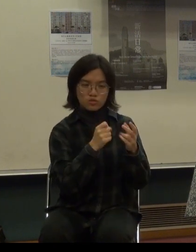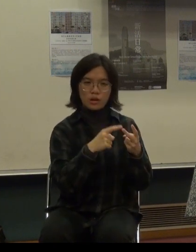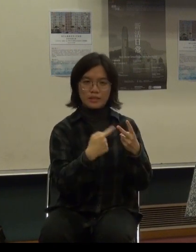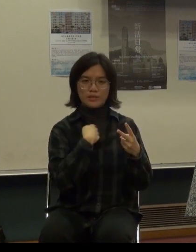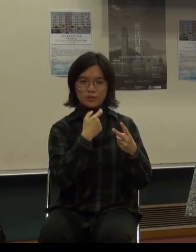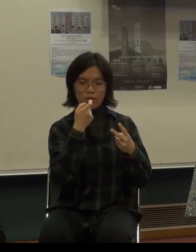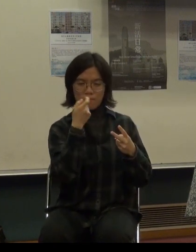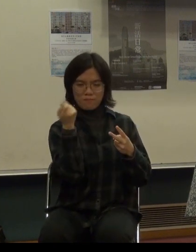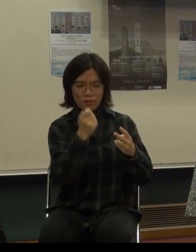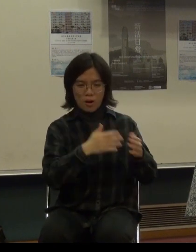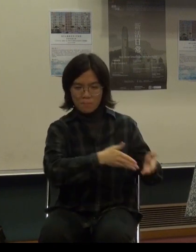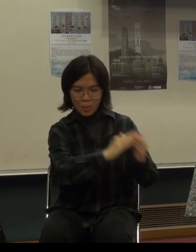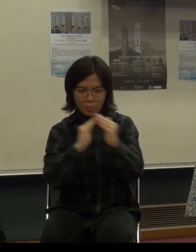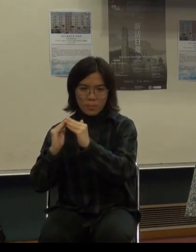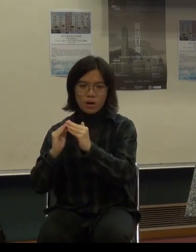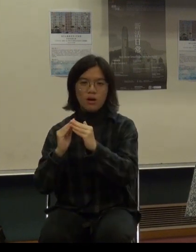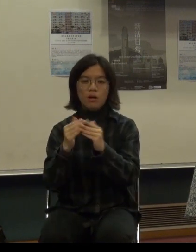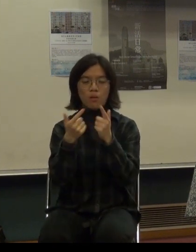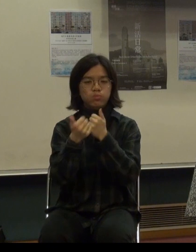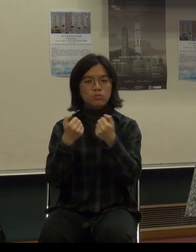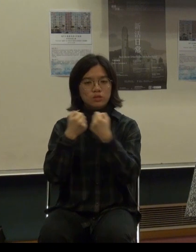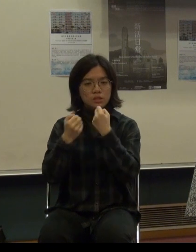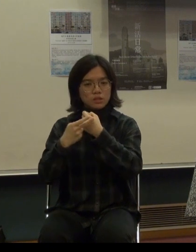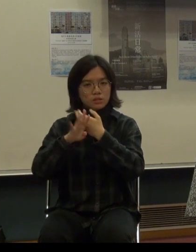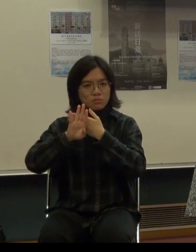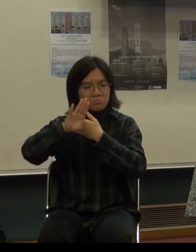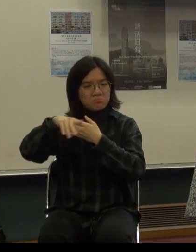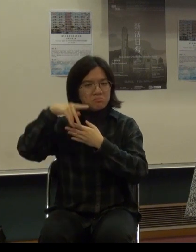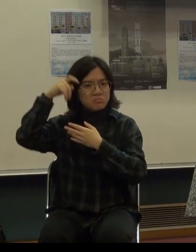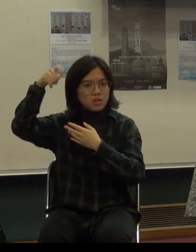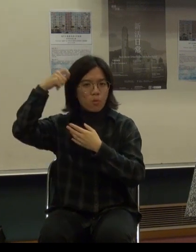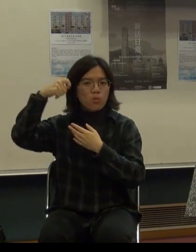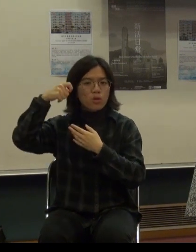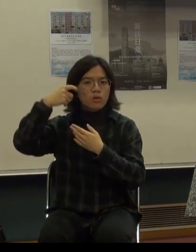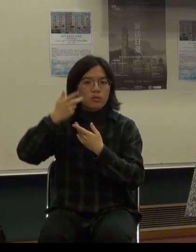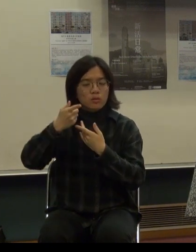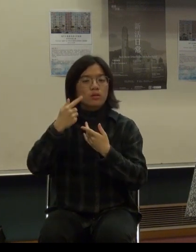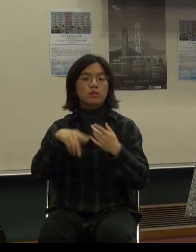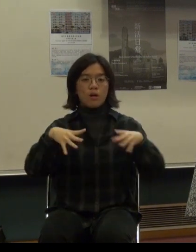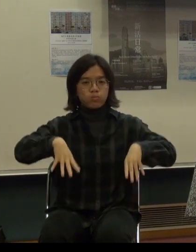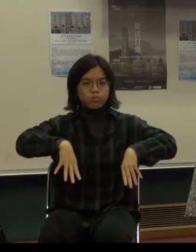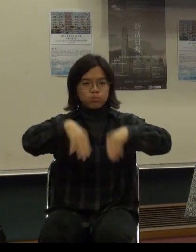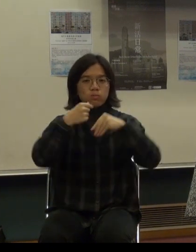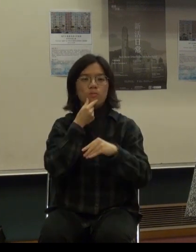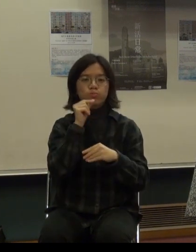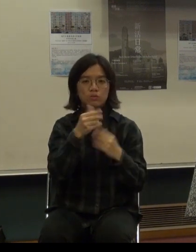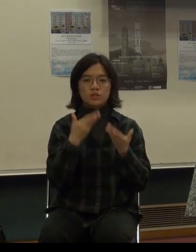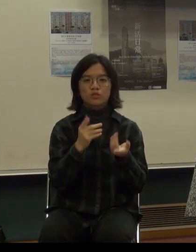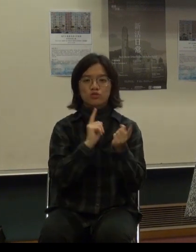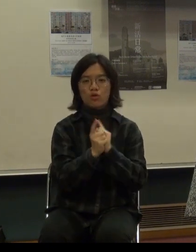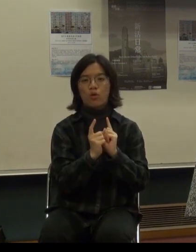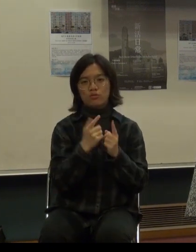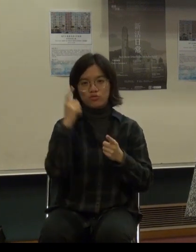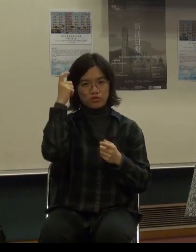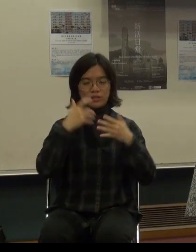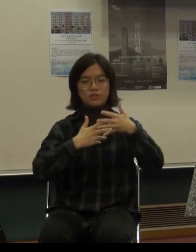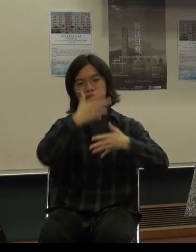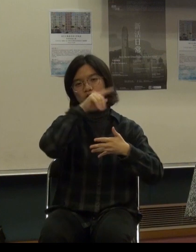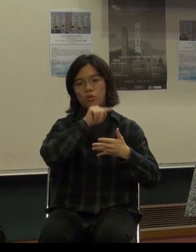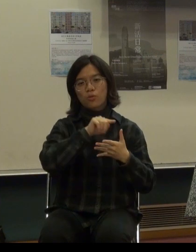咗現代嘅戰後嘅社會，呢啲咁嘅風格成為咗一個現代主義建築嘅一個風格出